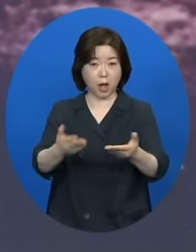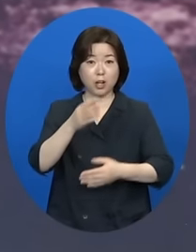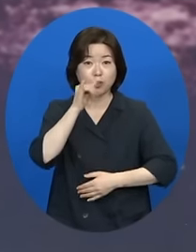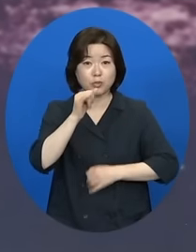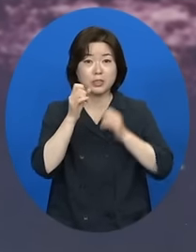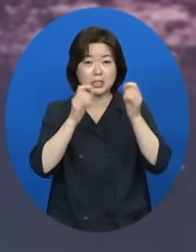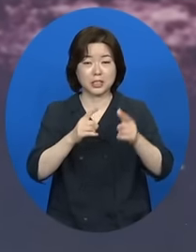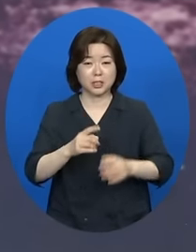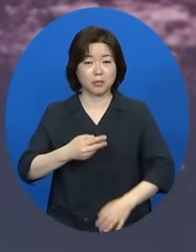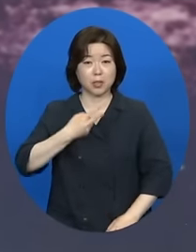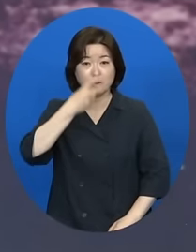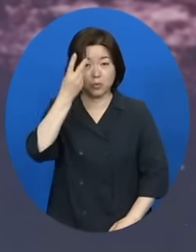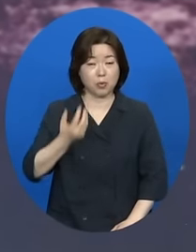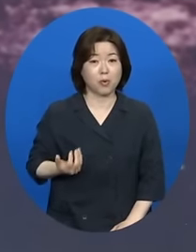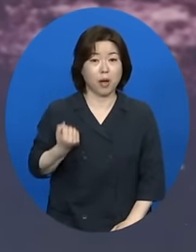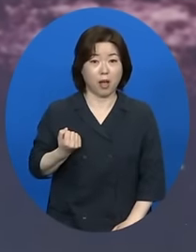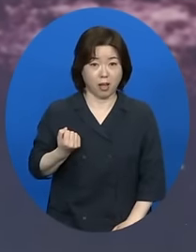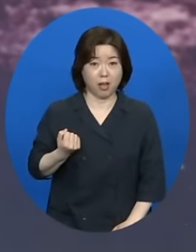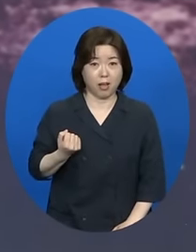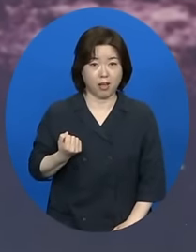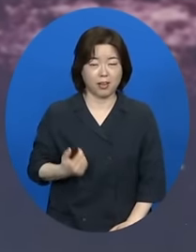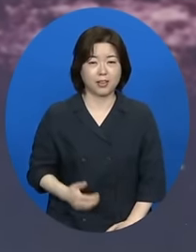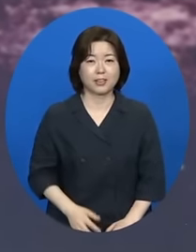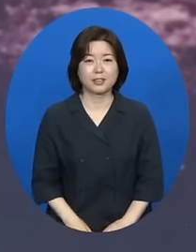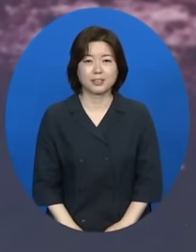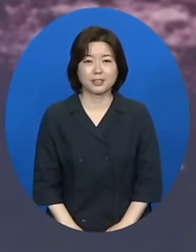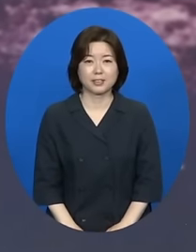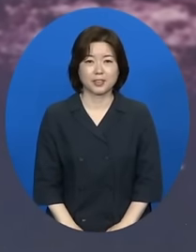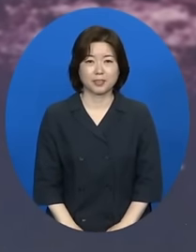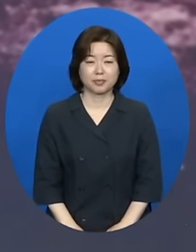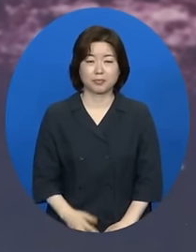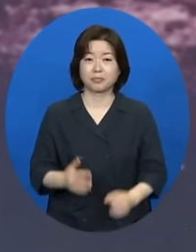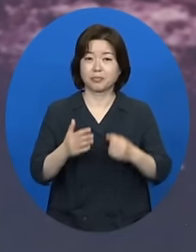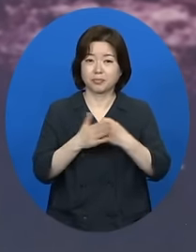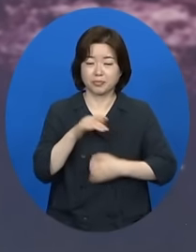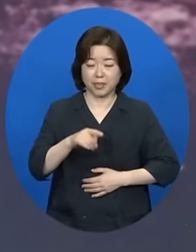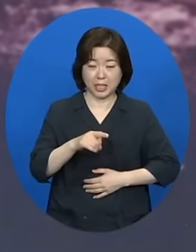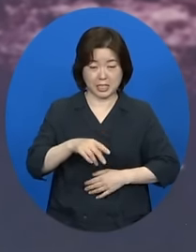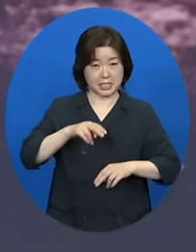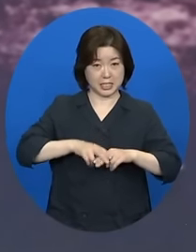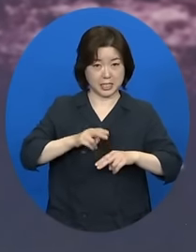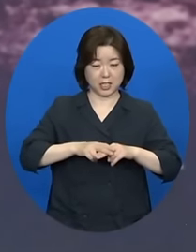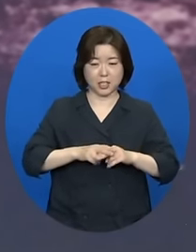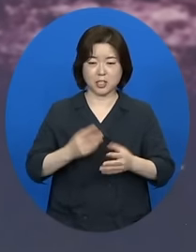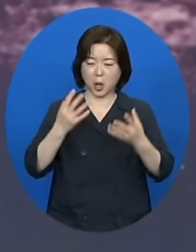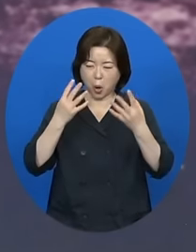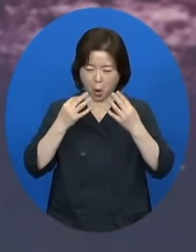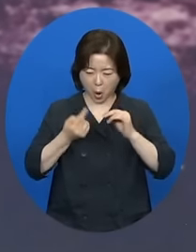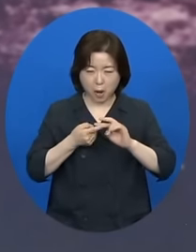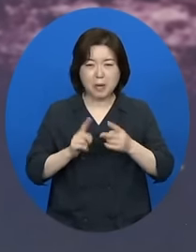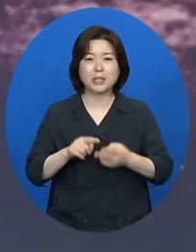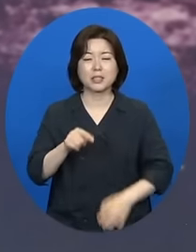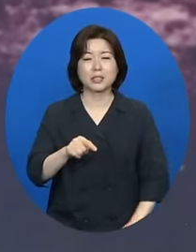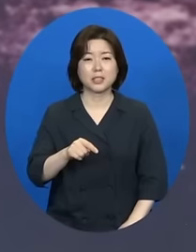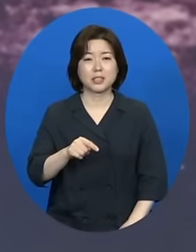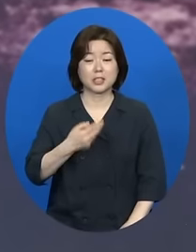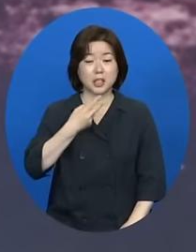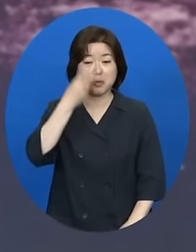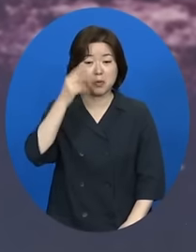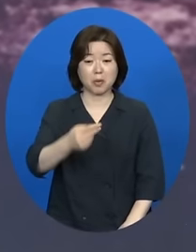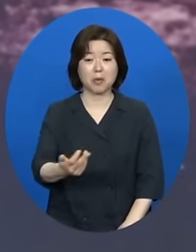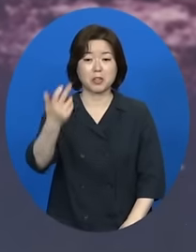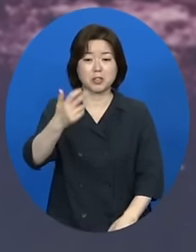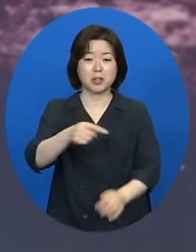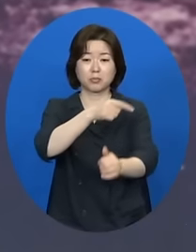기회가 요셉에게 주어지는 거예요. 자, 그래서 이 위치에서 얼마든지 요셉은 형들을 죽일 수도